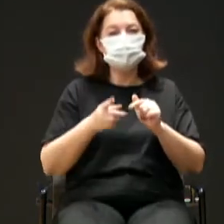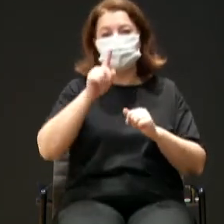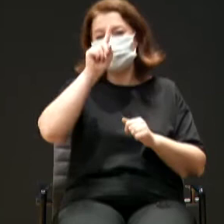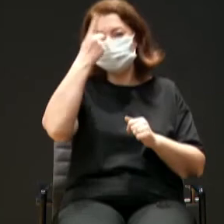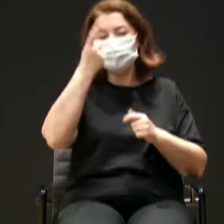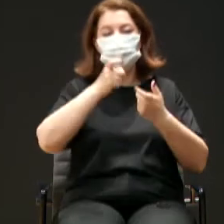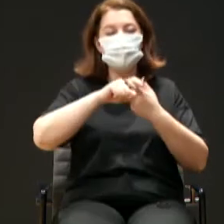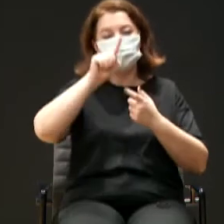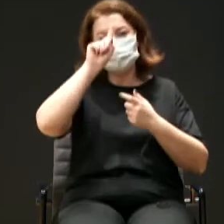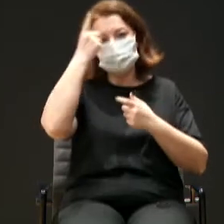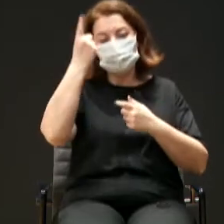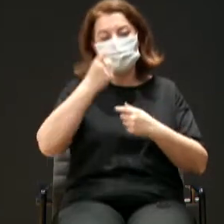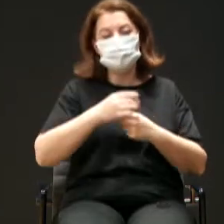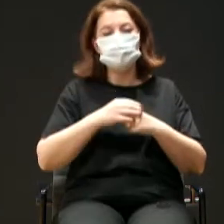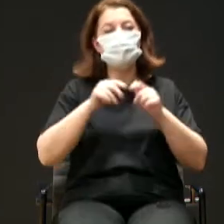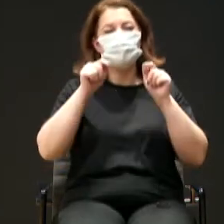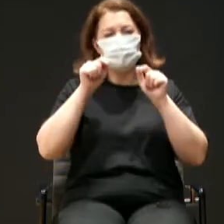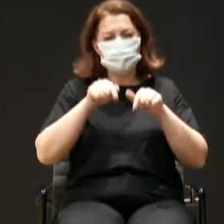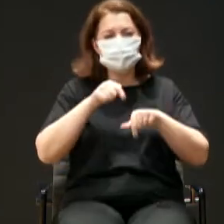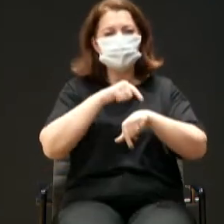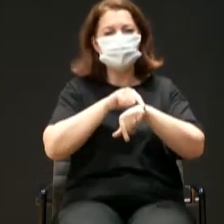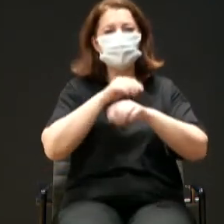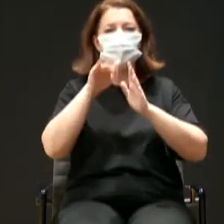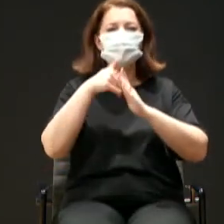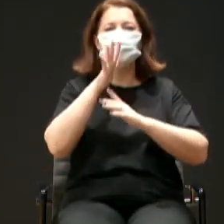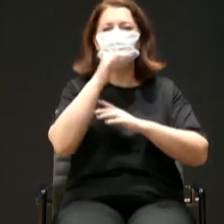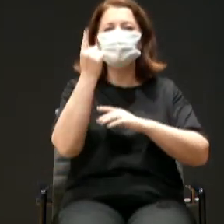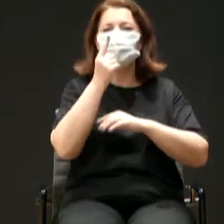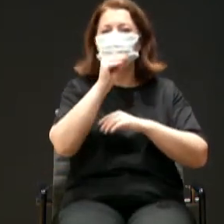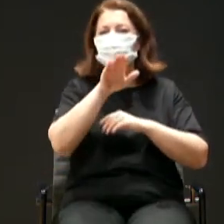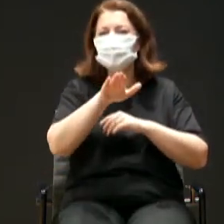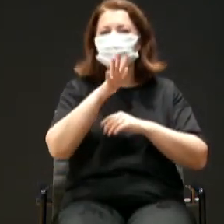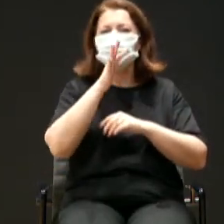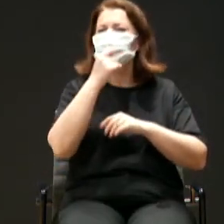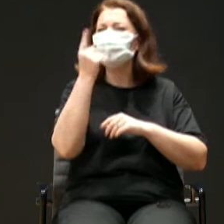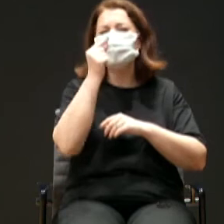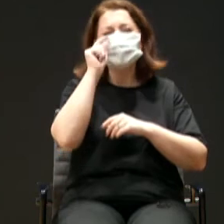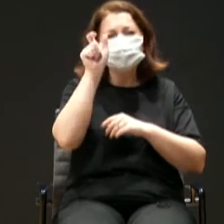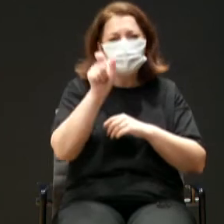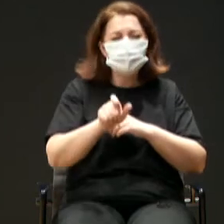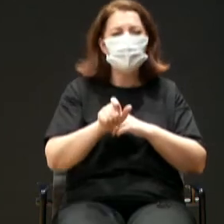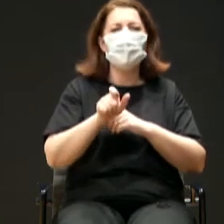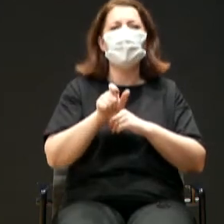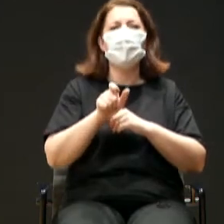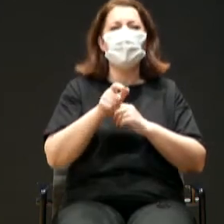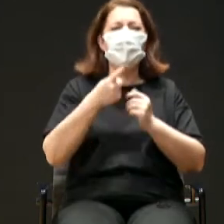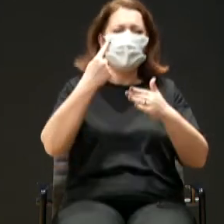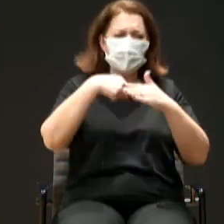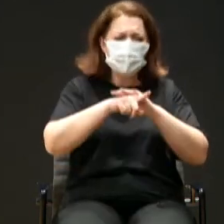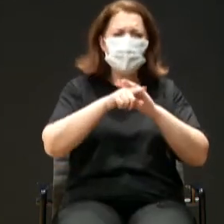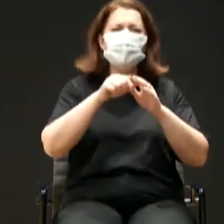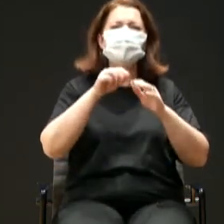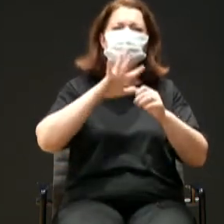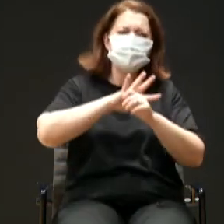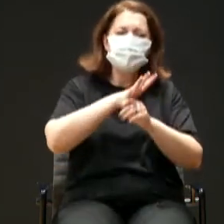sadece ve sadece bu saatten sonra hiçbir çocuğa, hiç kimseye taciz, tecavüz olmasın